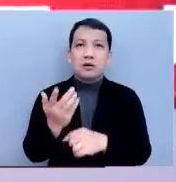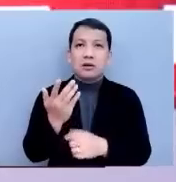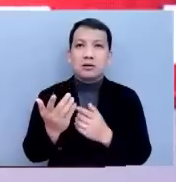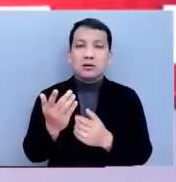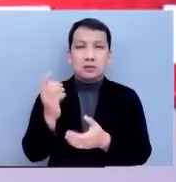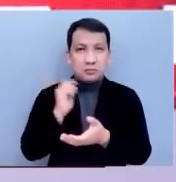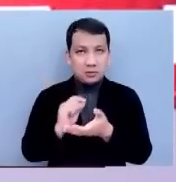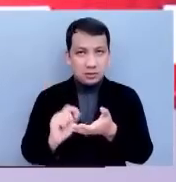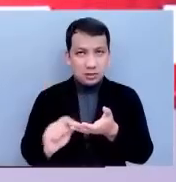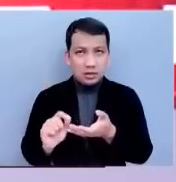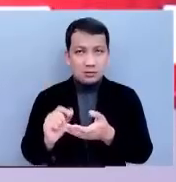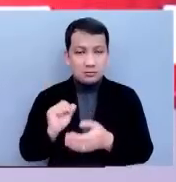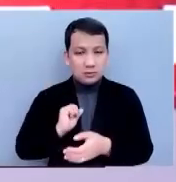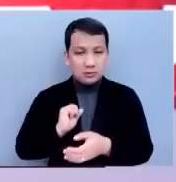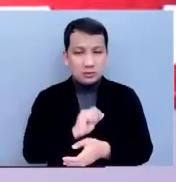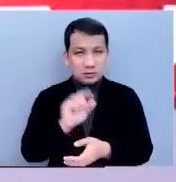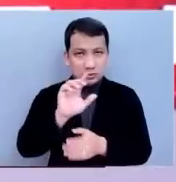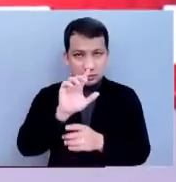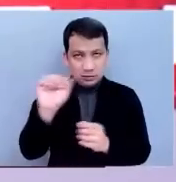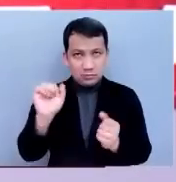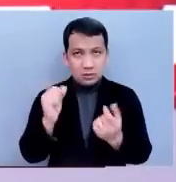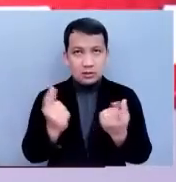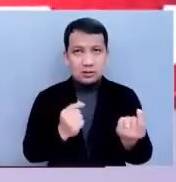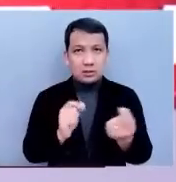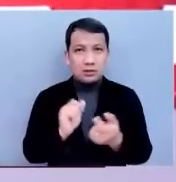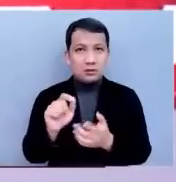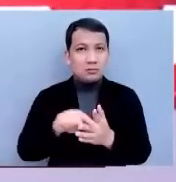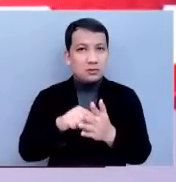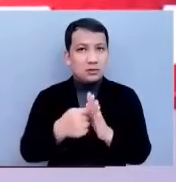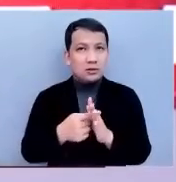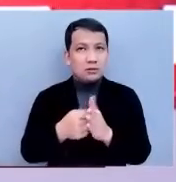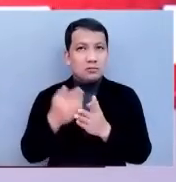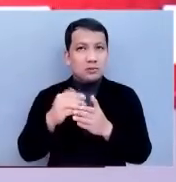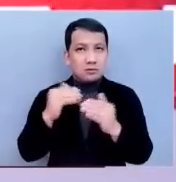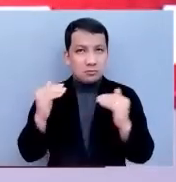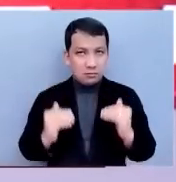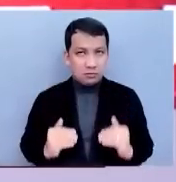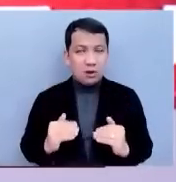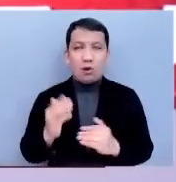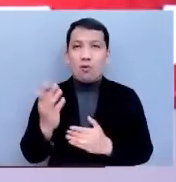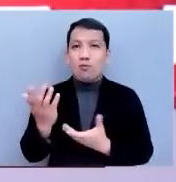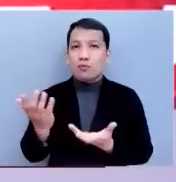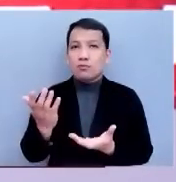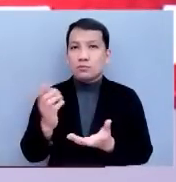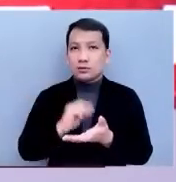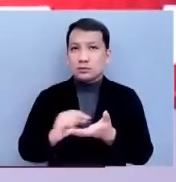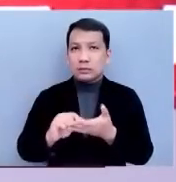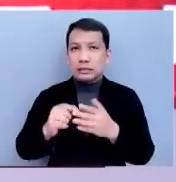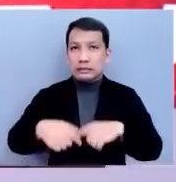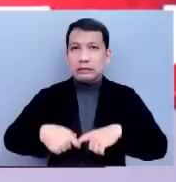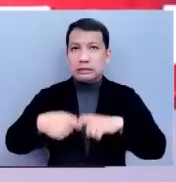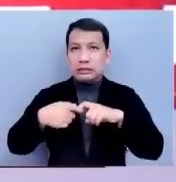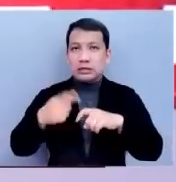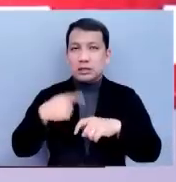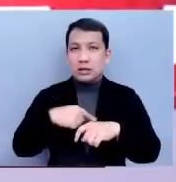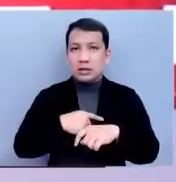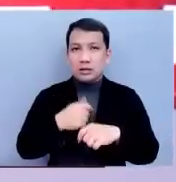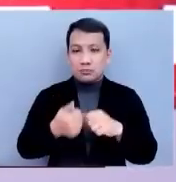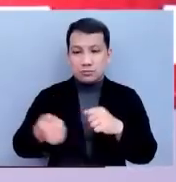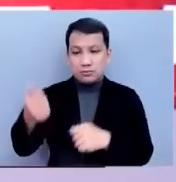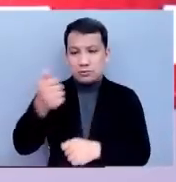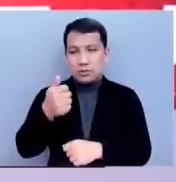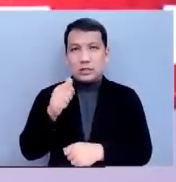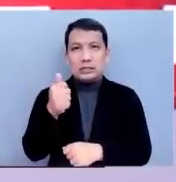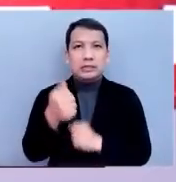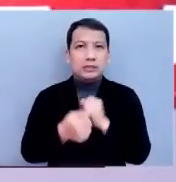Secretariat, Senate Secretariat ang gumawa. Definitely hindi na bumaba ulit sa plenaryo kasi wala nang sesyon, naka-break ngayon ano. Ang nanalo 10 years.